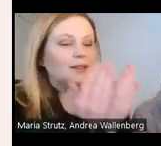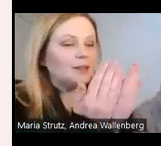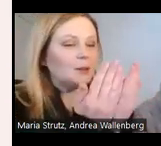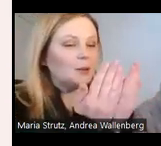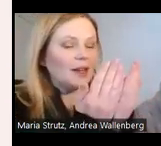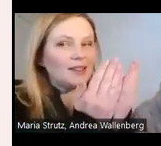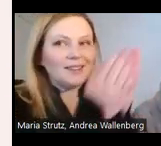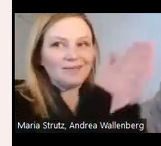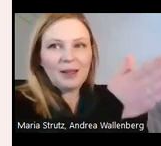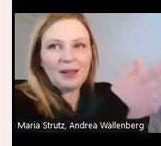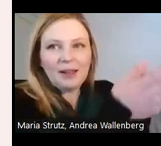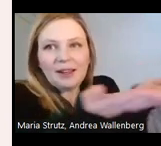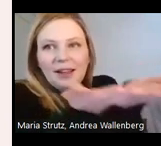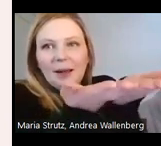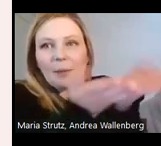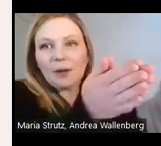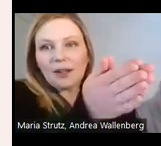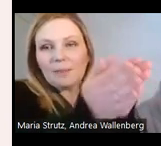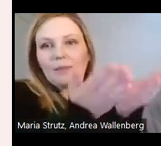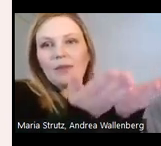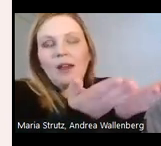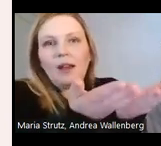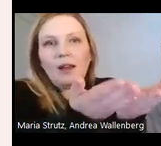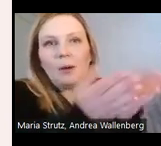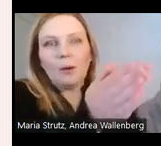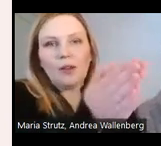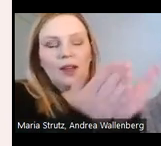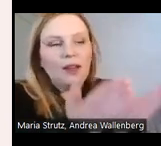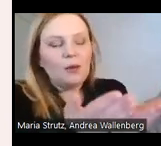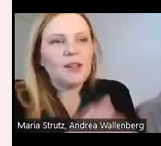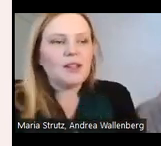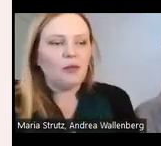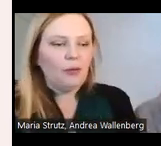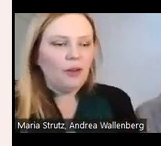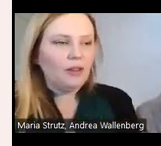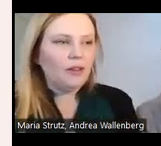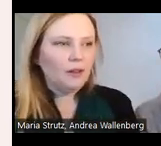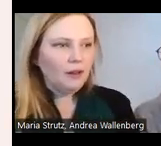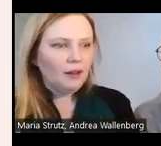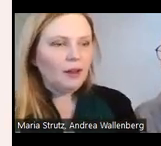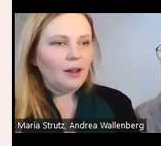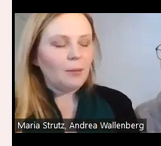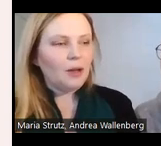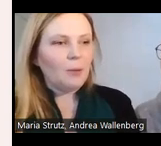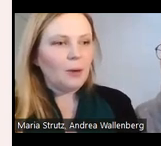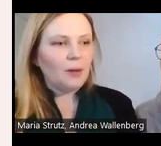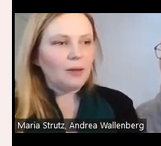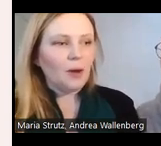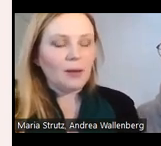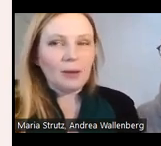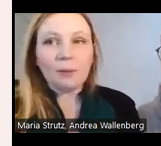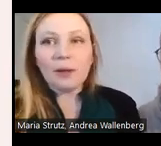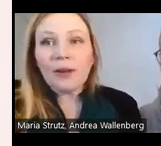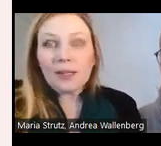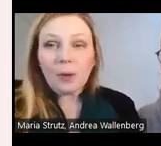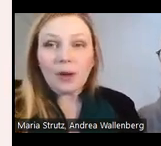öppnar och läser. Det är en bok. Och tecken är också ganska fiffigt när man jobbar med